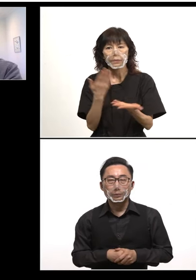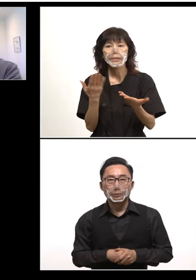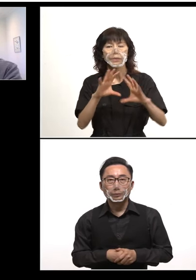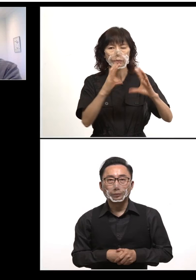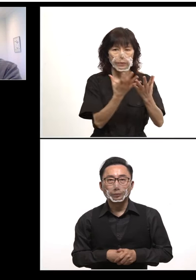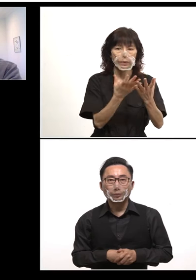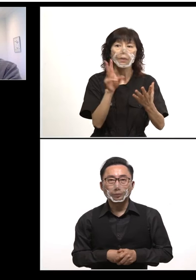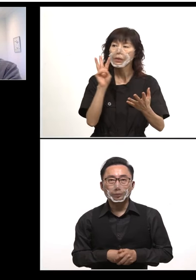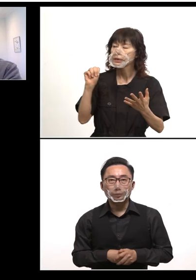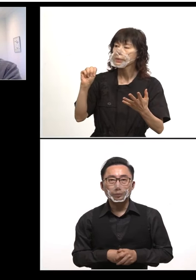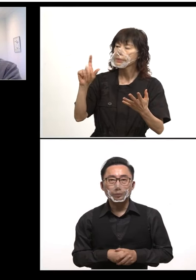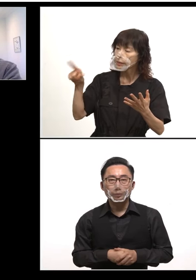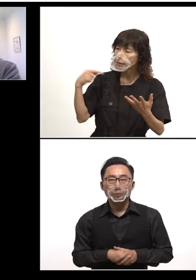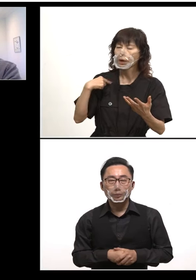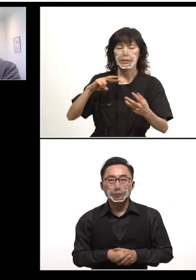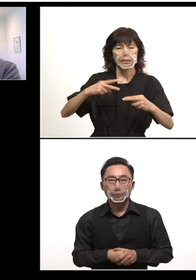咁共融嘅朋友其實可能係有機會可能去到我哋唔同嘅機構，例如頭先 Mimi